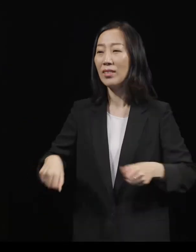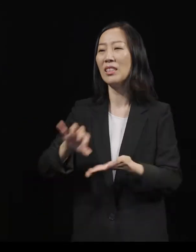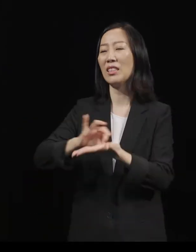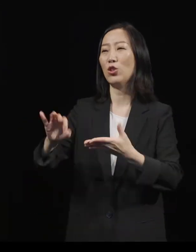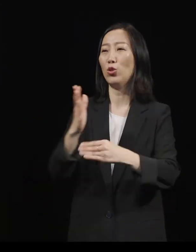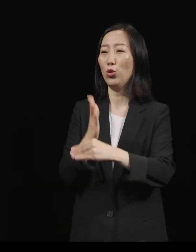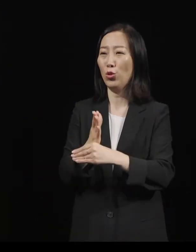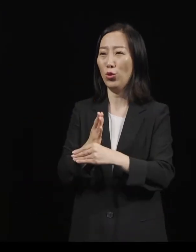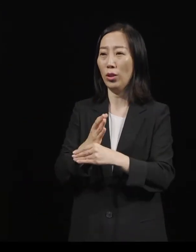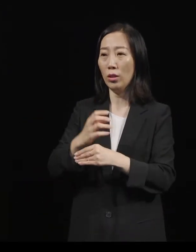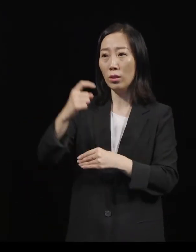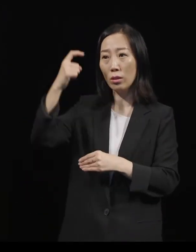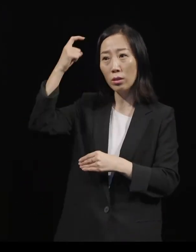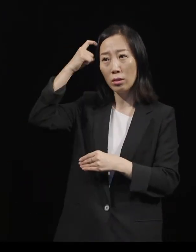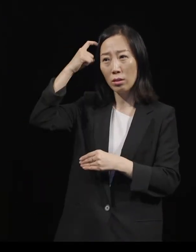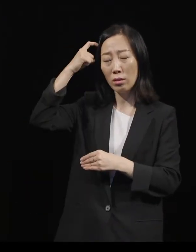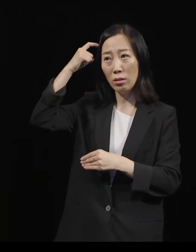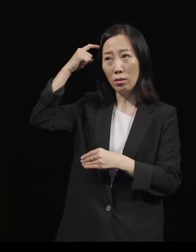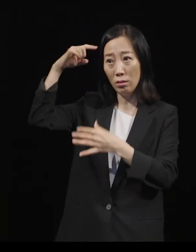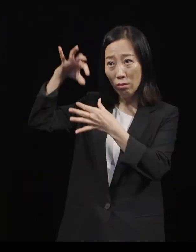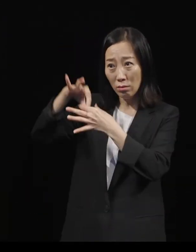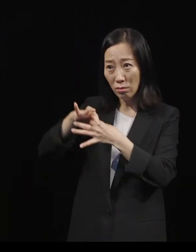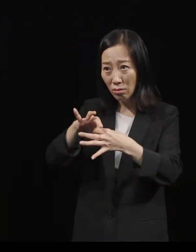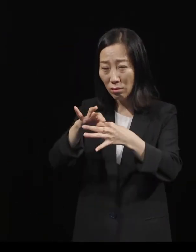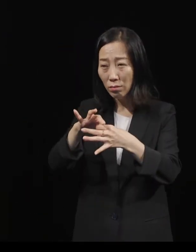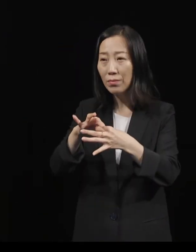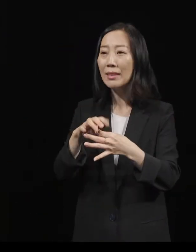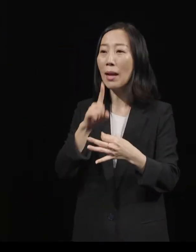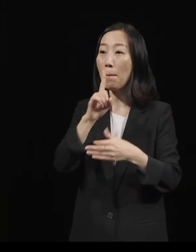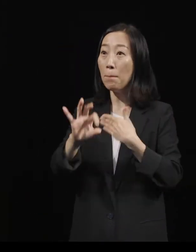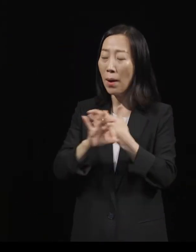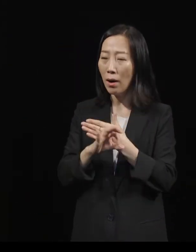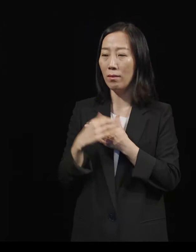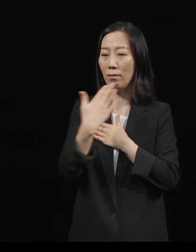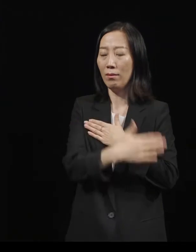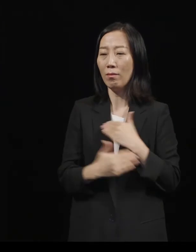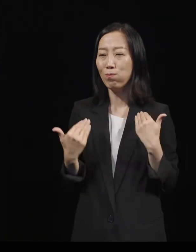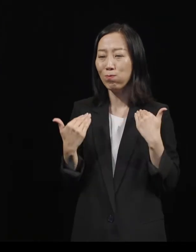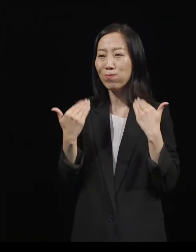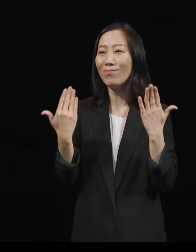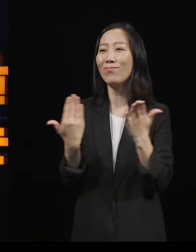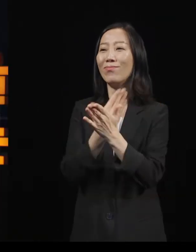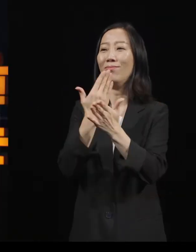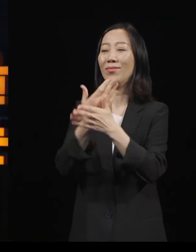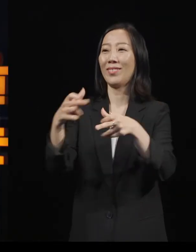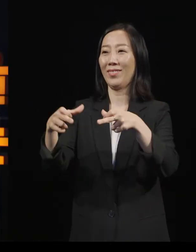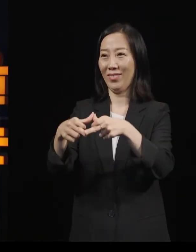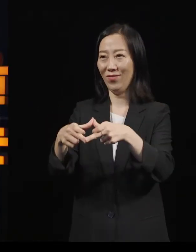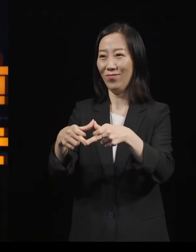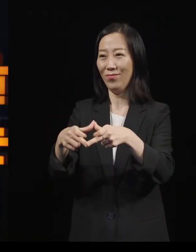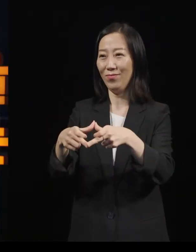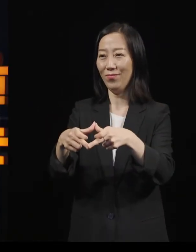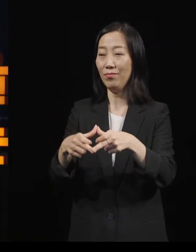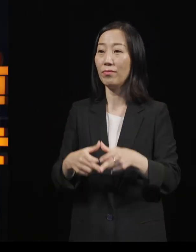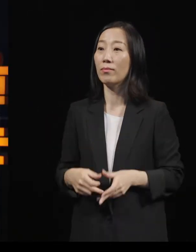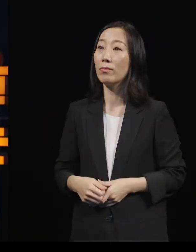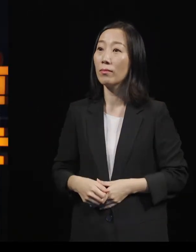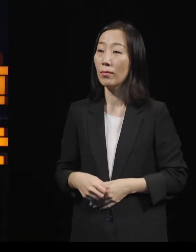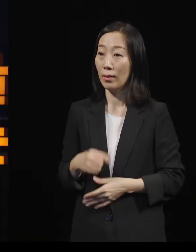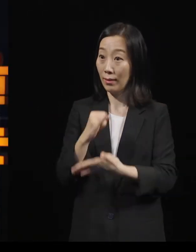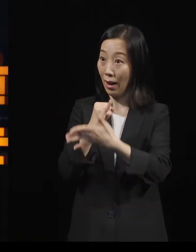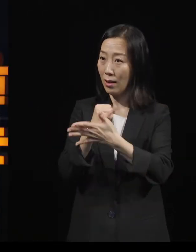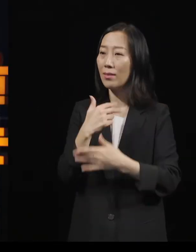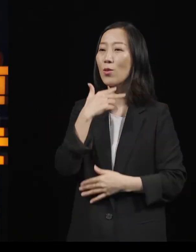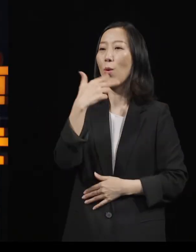뇌전증을 동반한 인지적 중증 장애, 쉽게 말하면 발달 장애를 가지고 있습니다. 올해 아이가